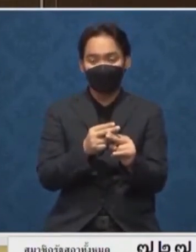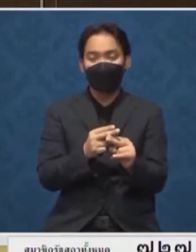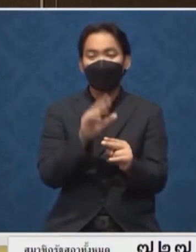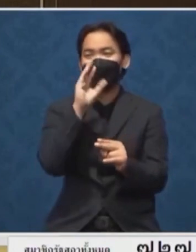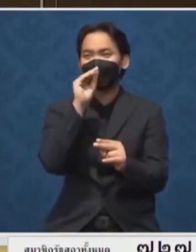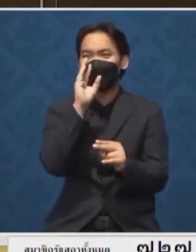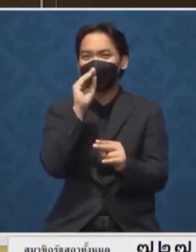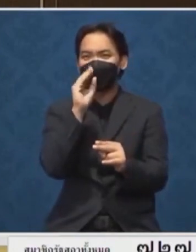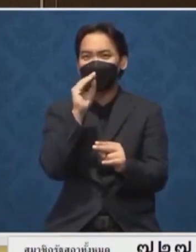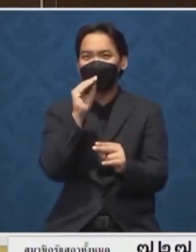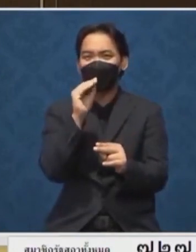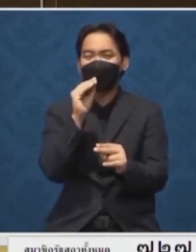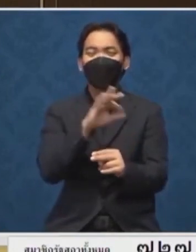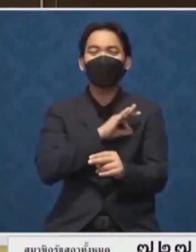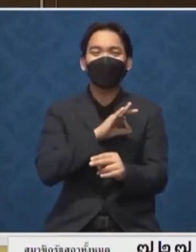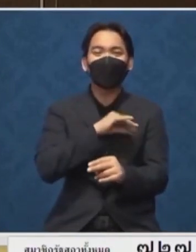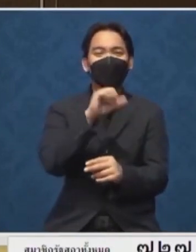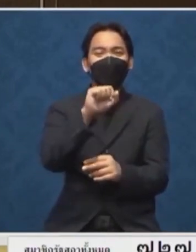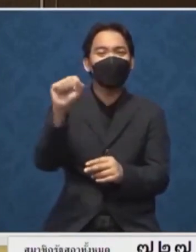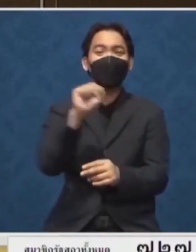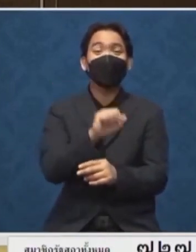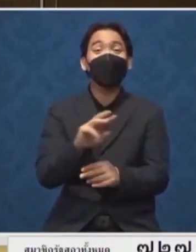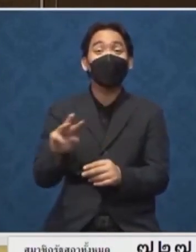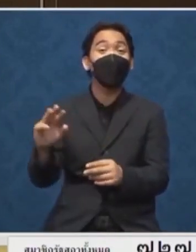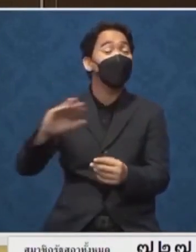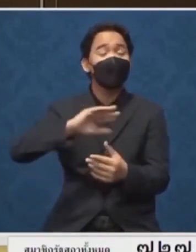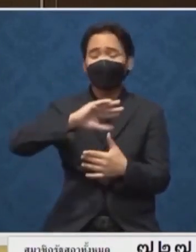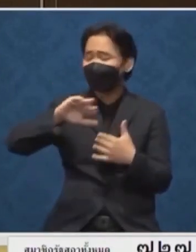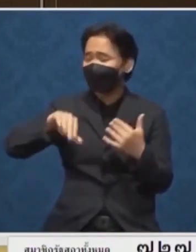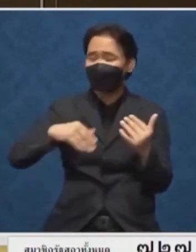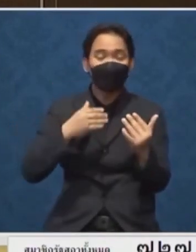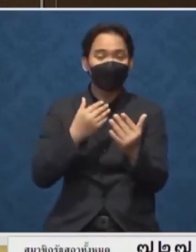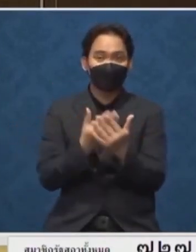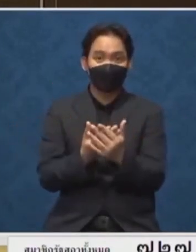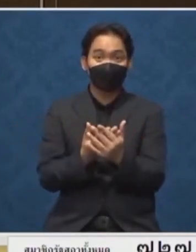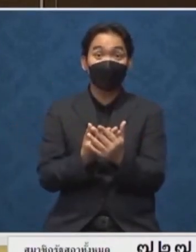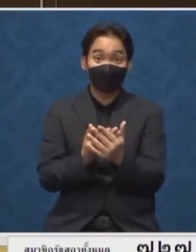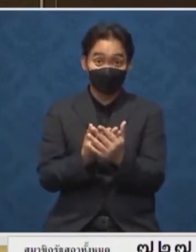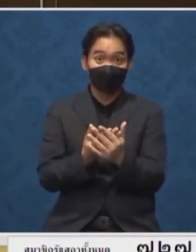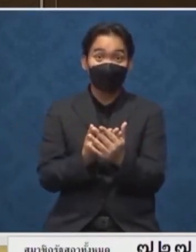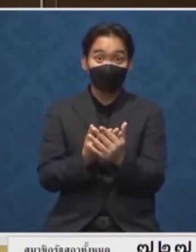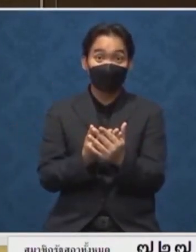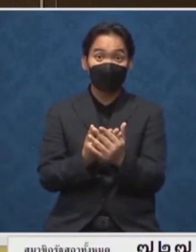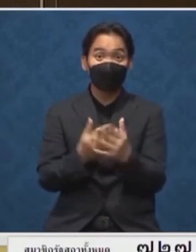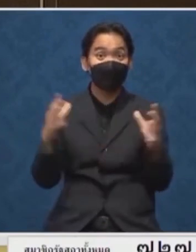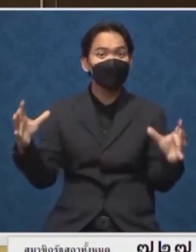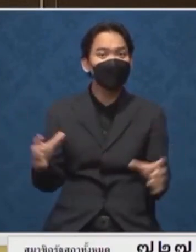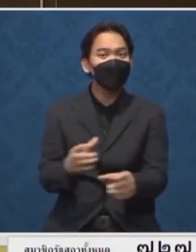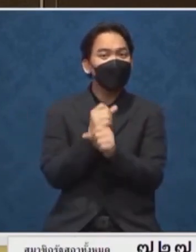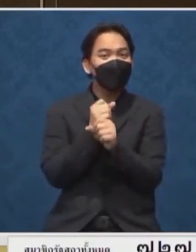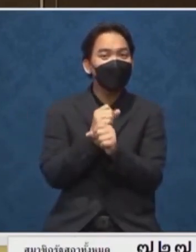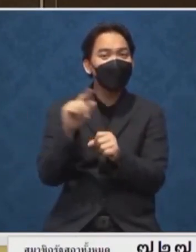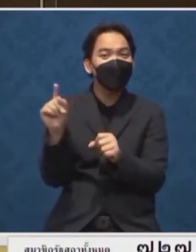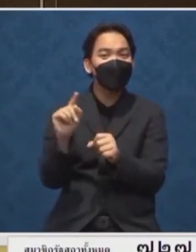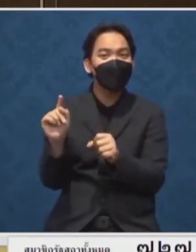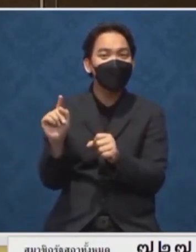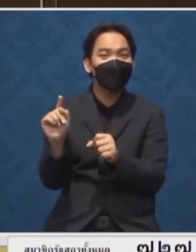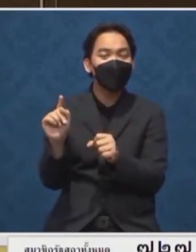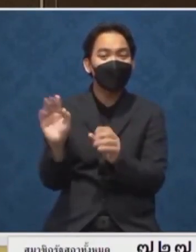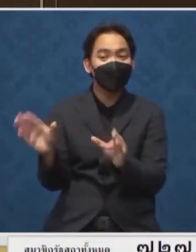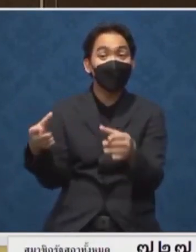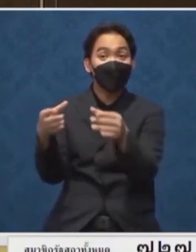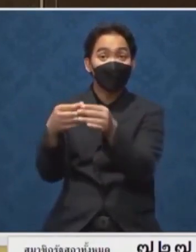นับองค์ประชุมใหม่ปรากฏตามรายงานของคณะกรรม